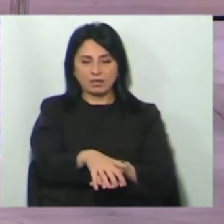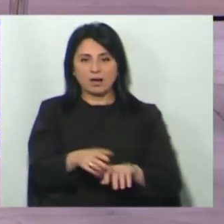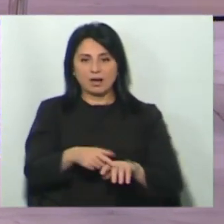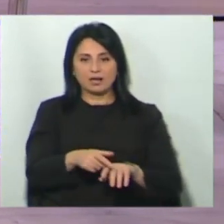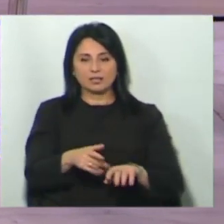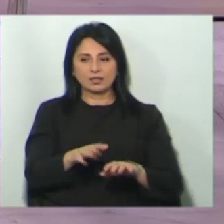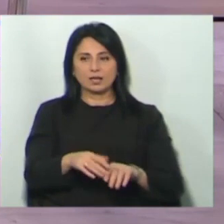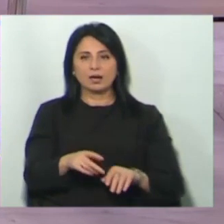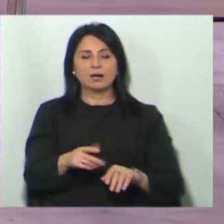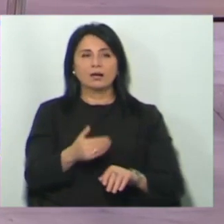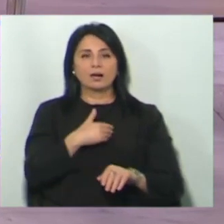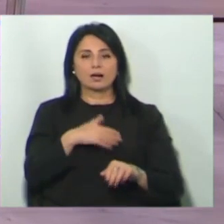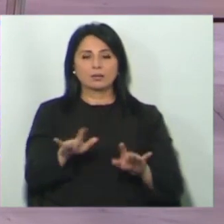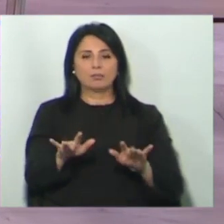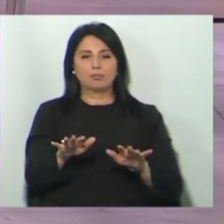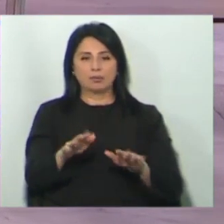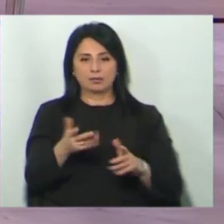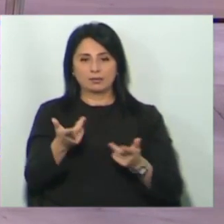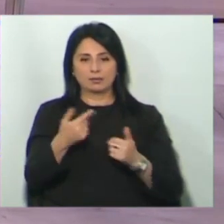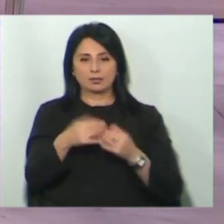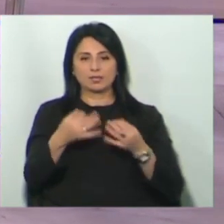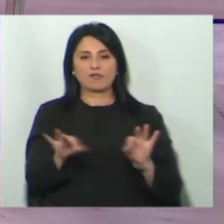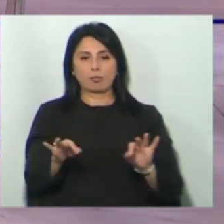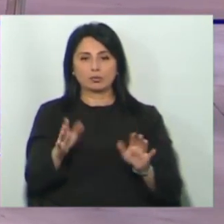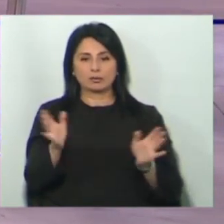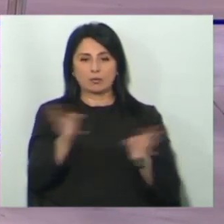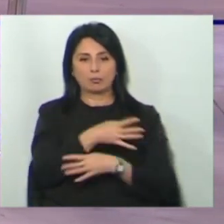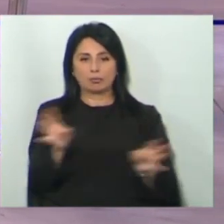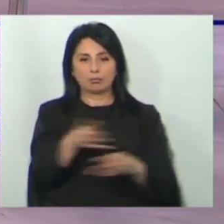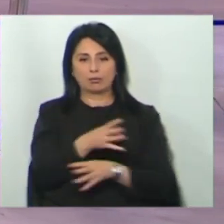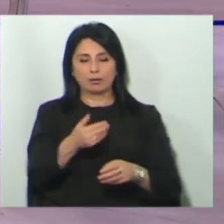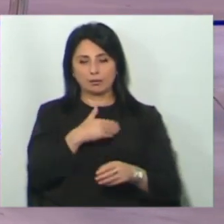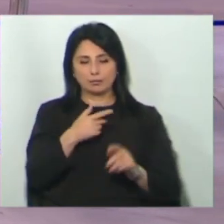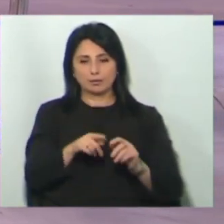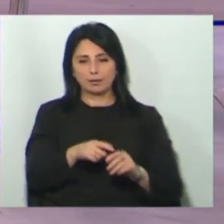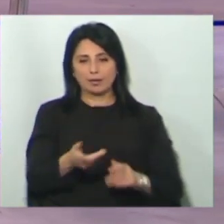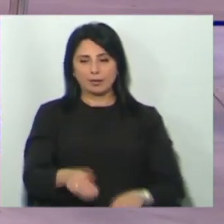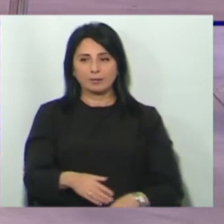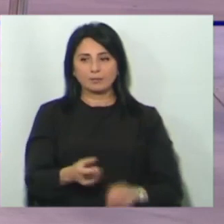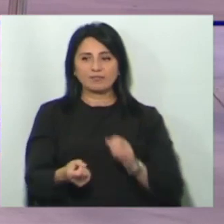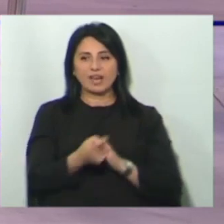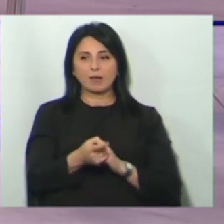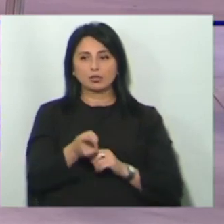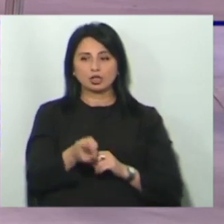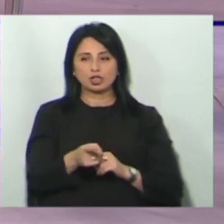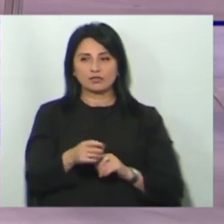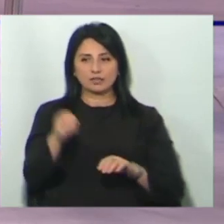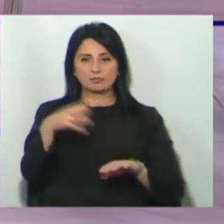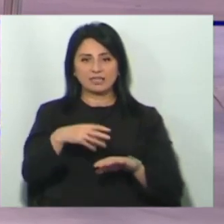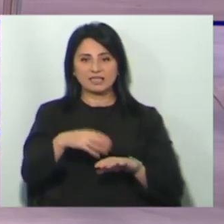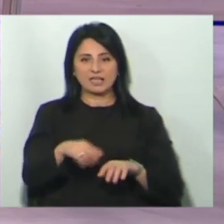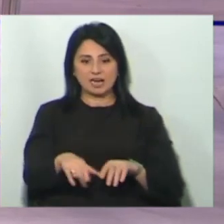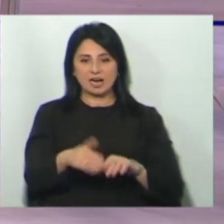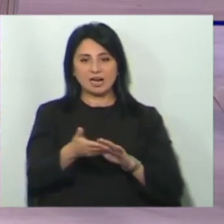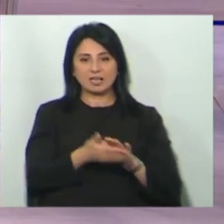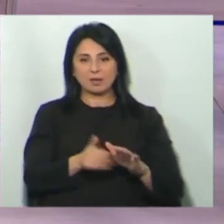და ერთი სული გვაქვს თითქოს, როგორ გავათავისუფლებთ ამ ჩვენს ტერფს და როგორ აღმოჩნდება ნამზეული ჩვენს